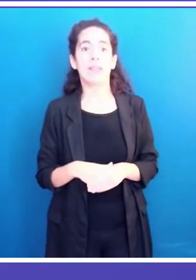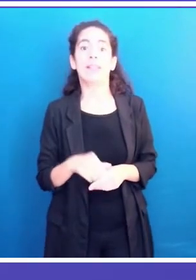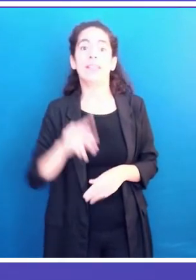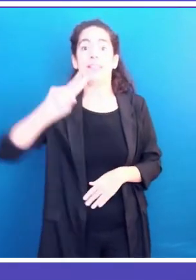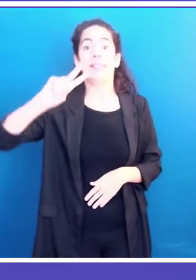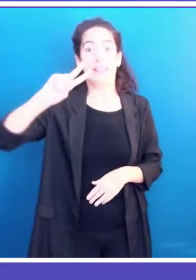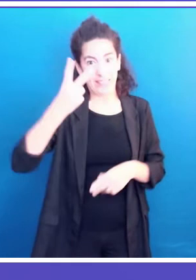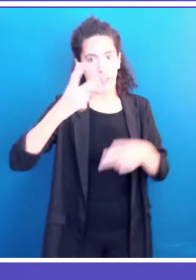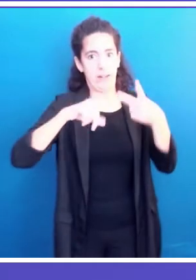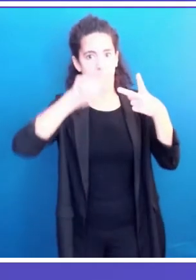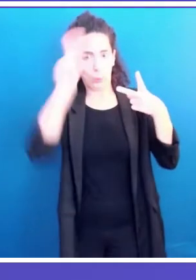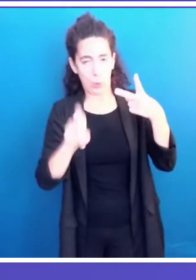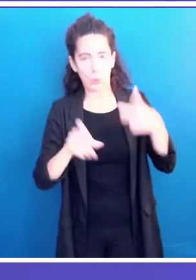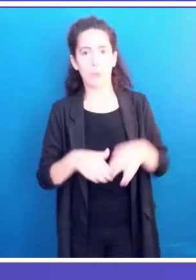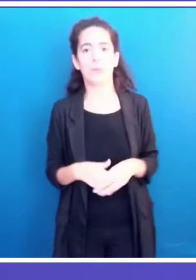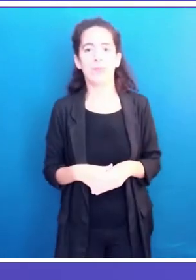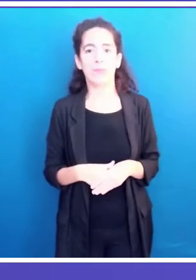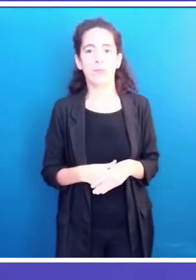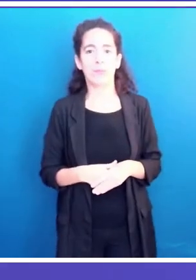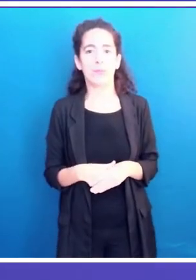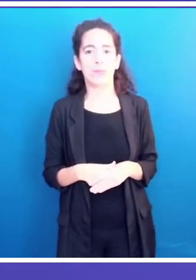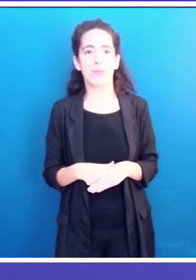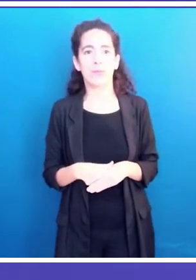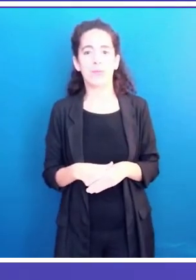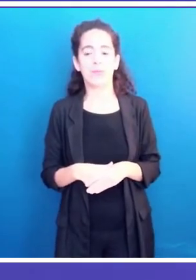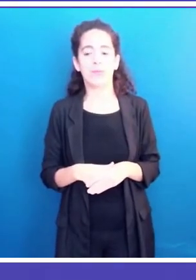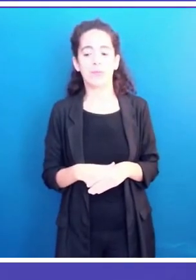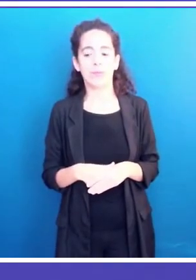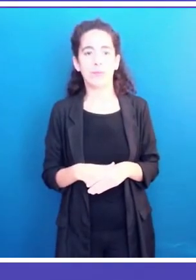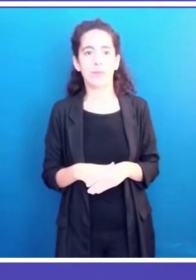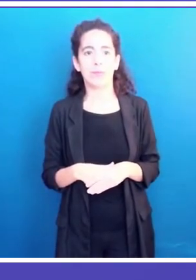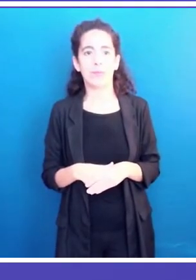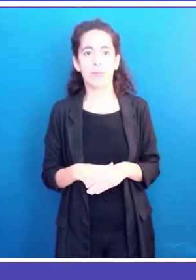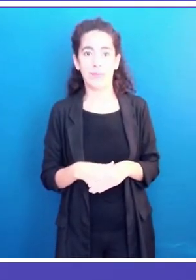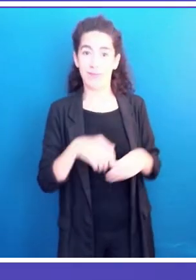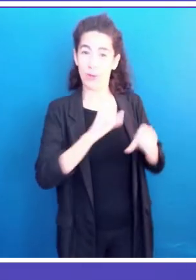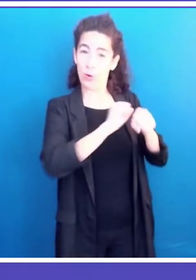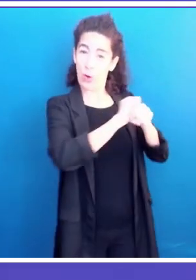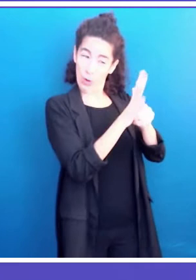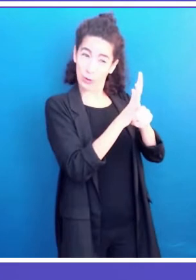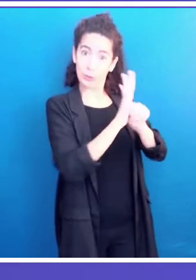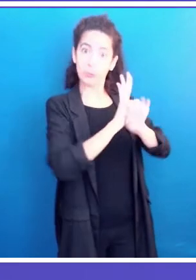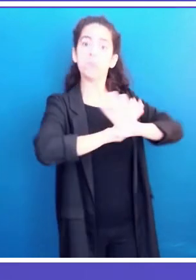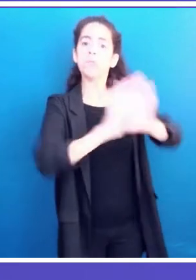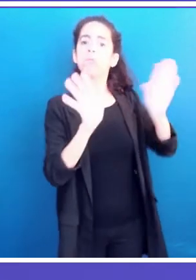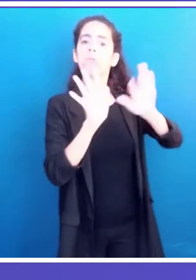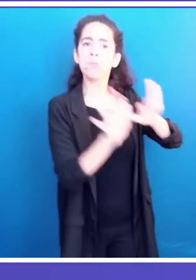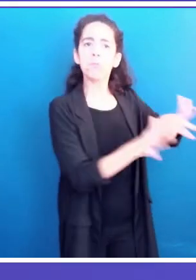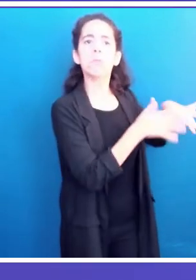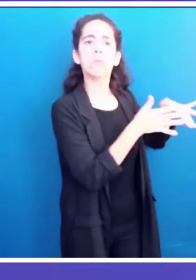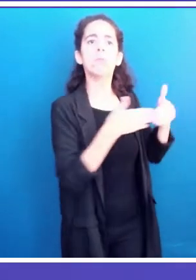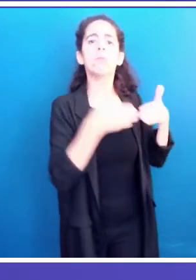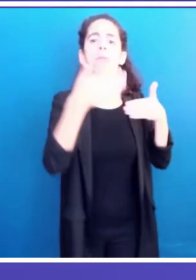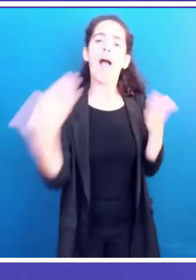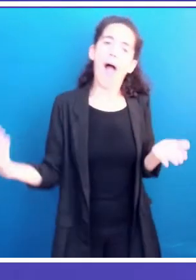هل يمكن لجائحة كورونا أن تكون فرصة لتعزيز المساواة بين الجنسين؟